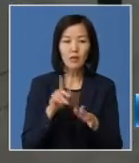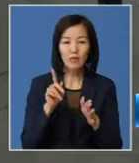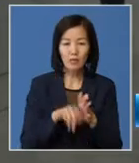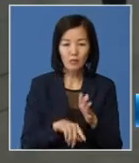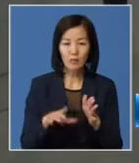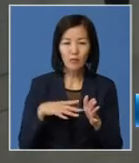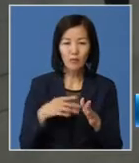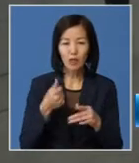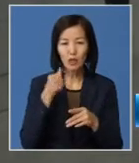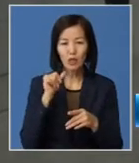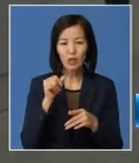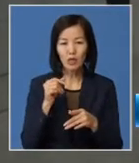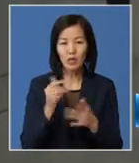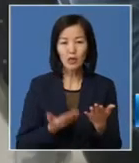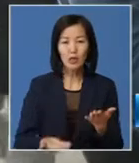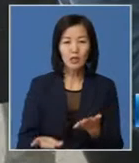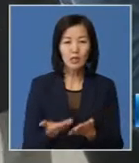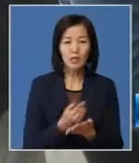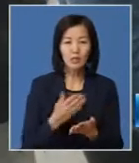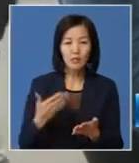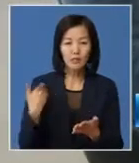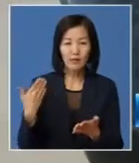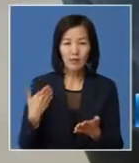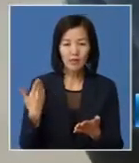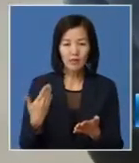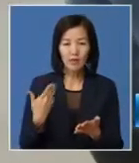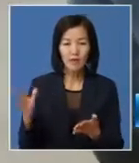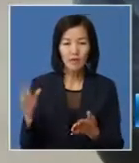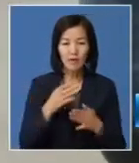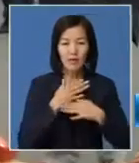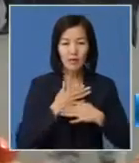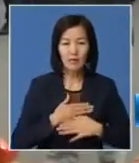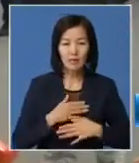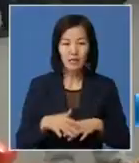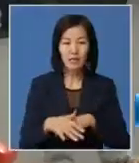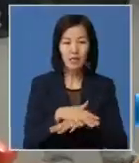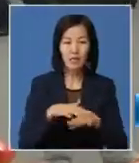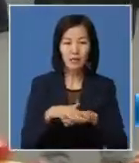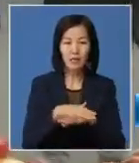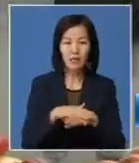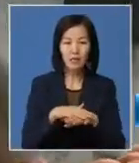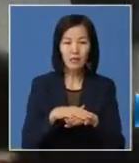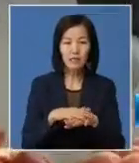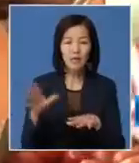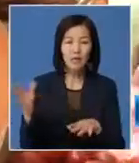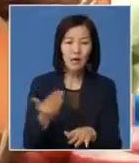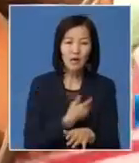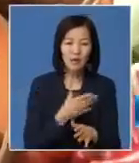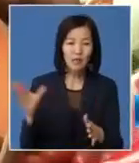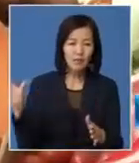өнім кеше ғана бау-бақшадан жиналып алған. Сонысына риза. Жәрменке саудасын қыздырған халық қажетті